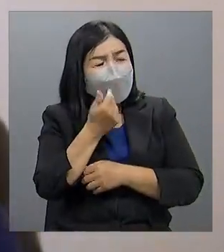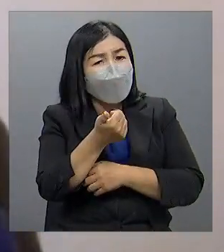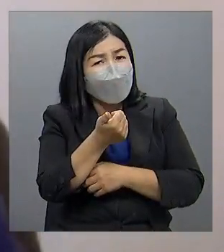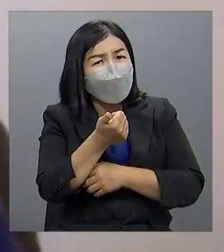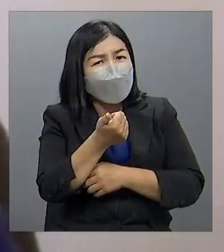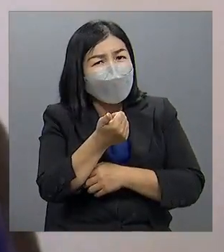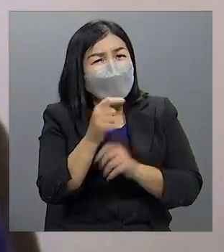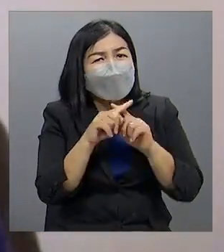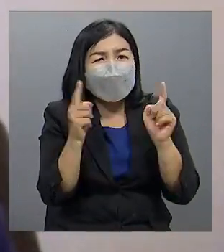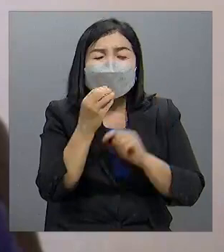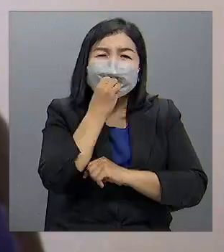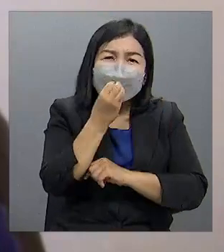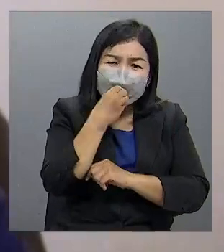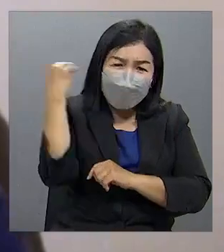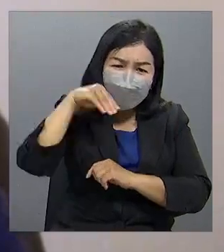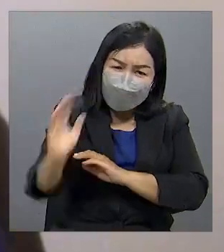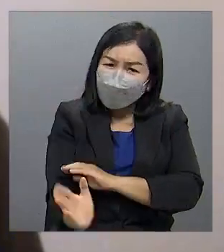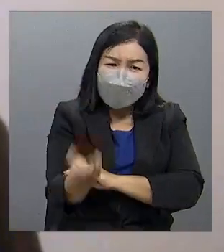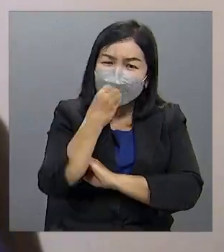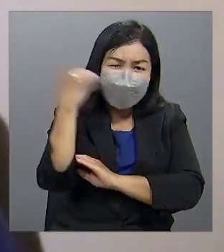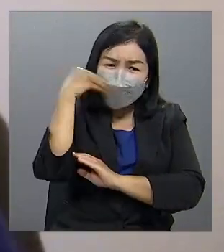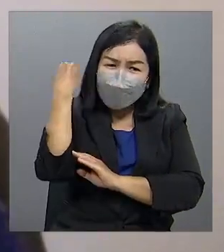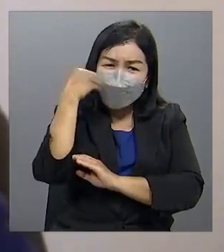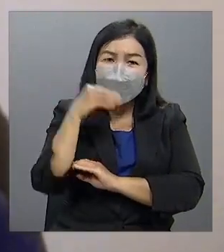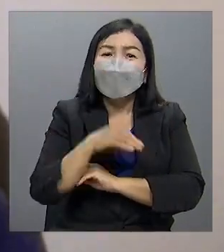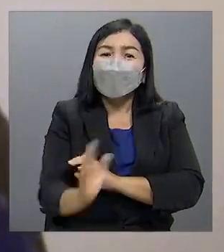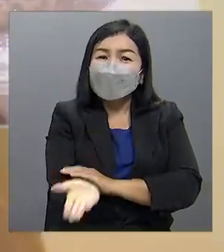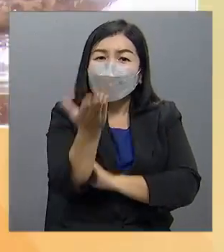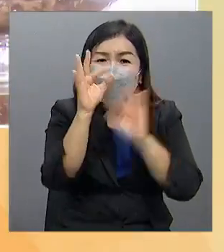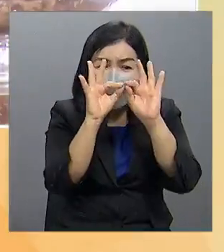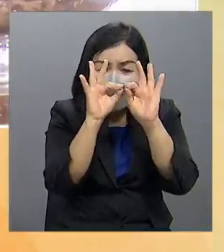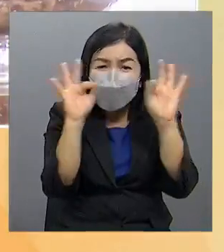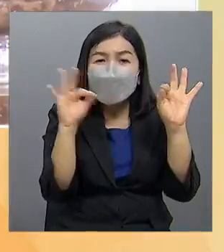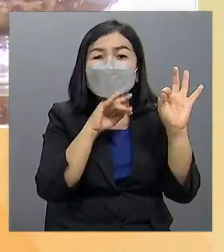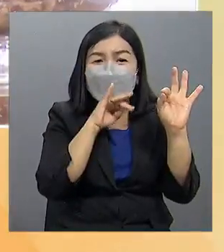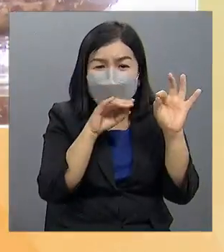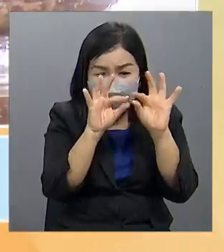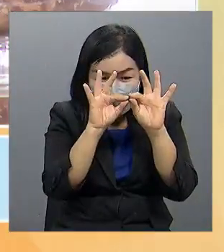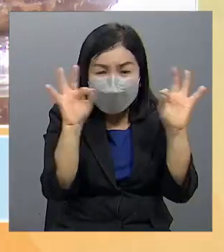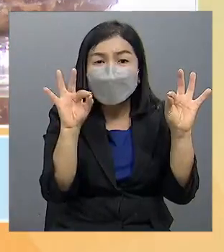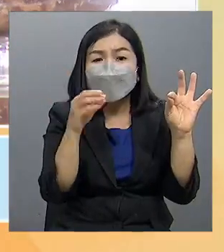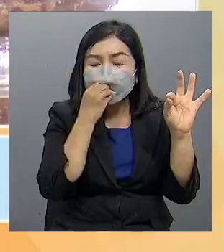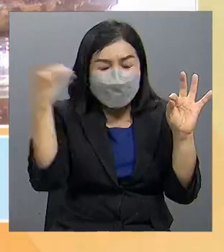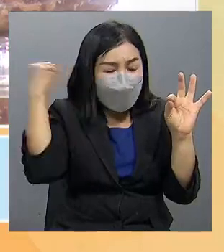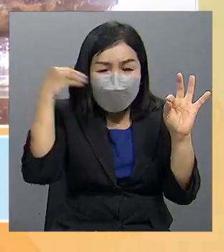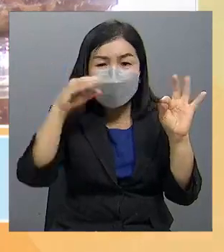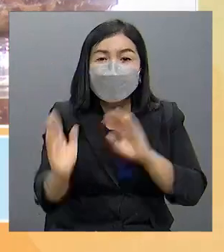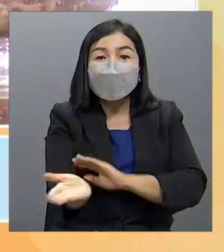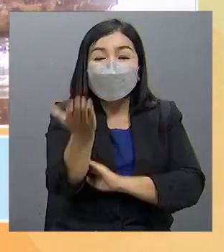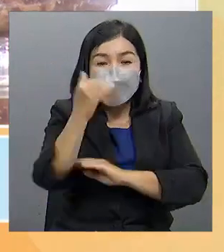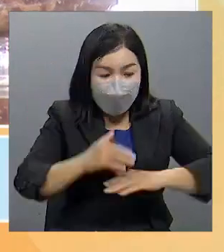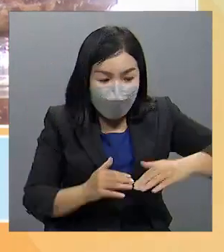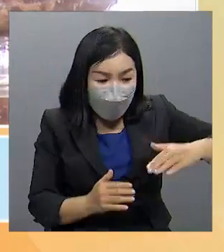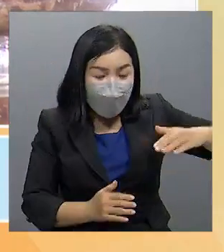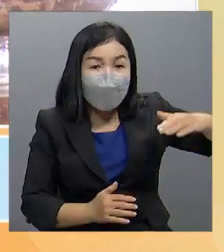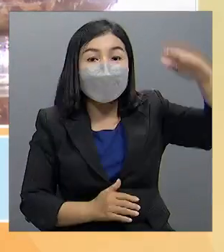กินแบบทุกเช้าได้แบบประจำเลยแล้วพอผมโตขึ้นนะเข้ามหาวิทยาลั